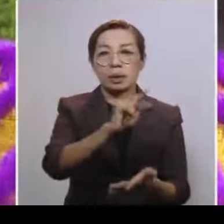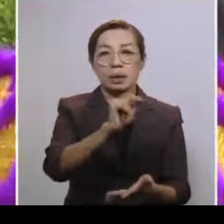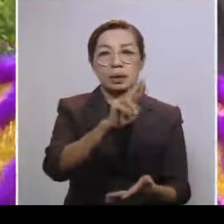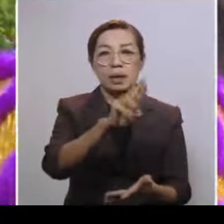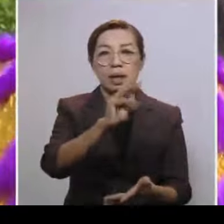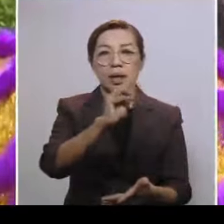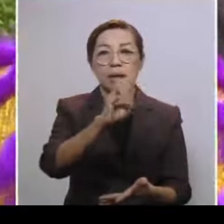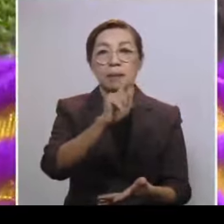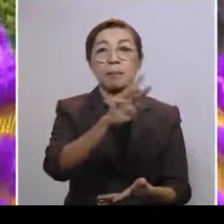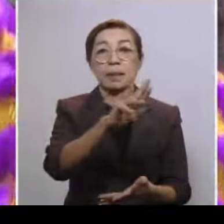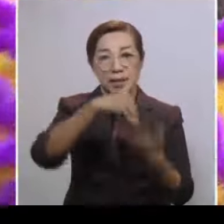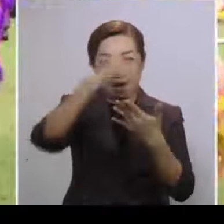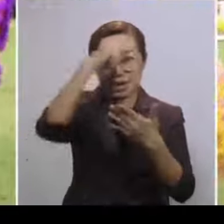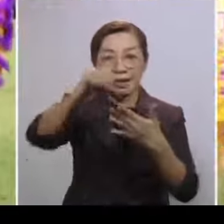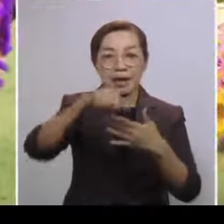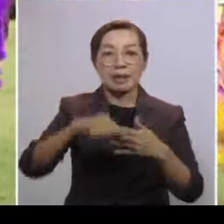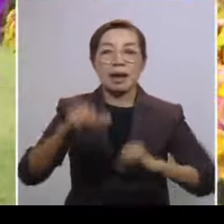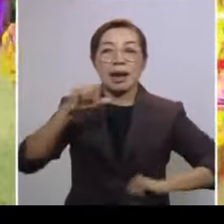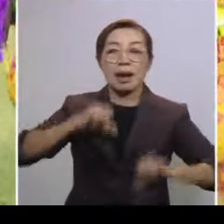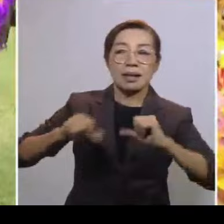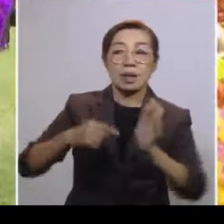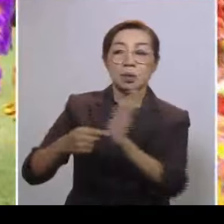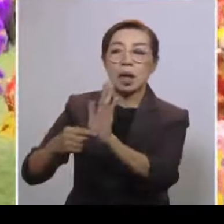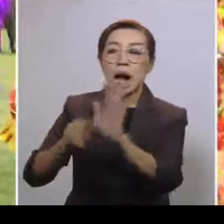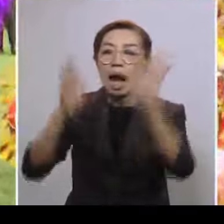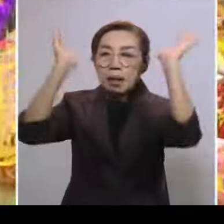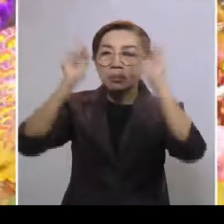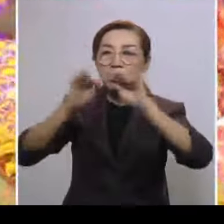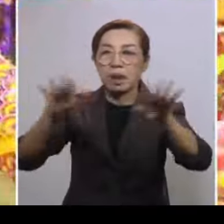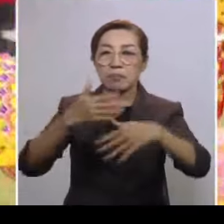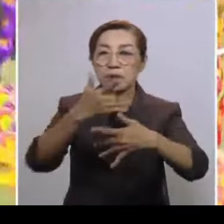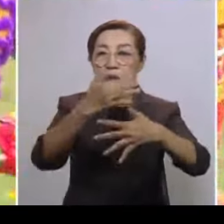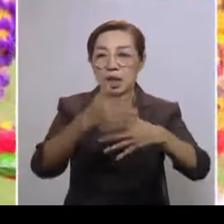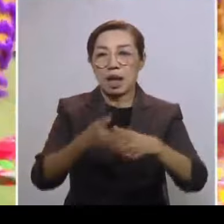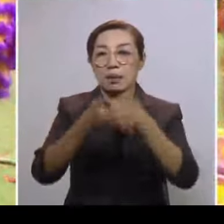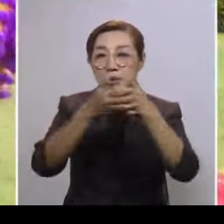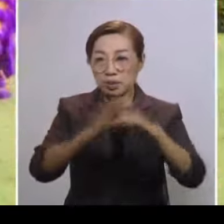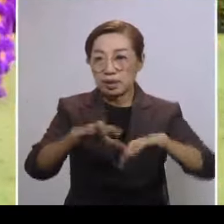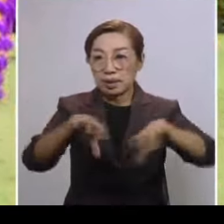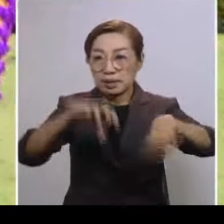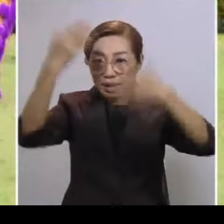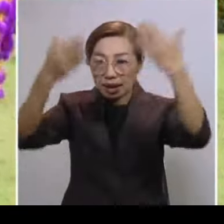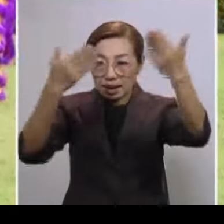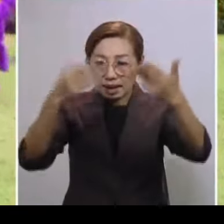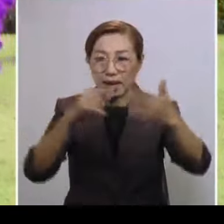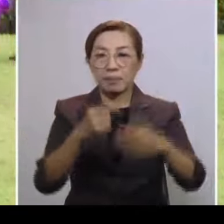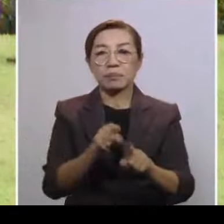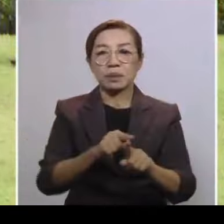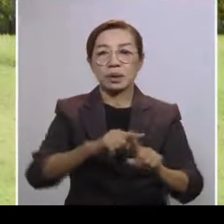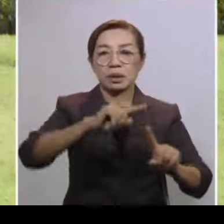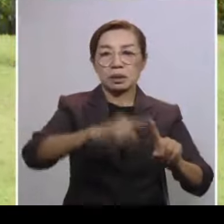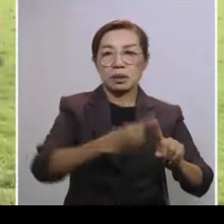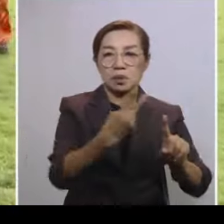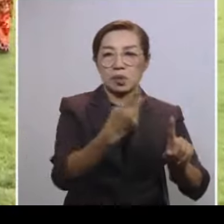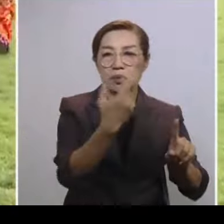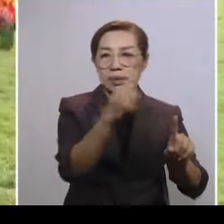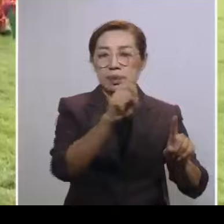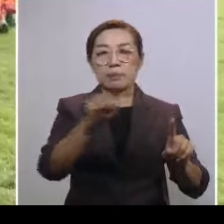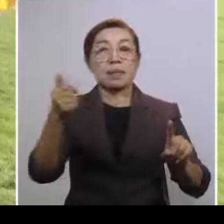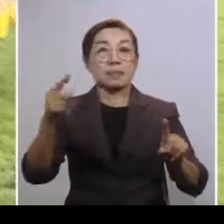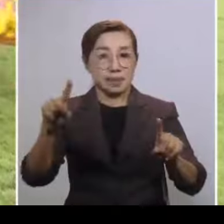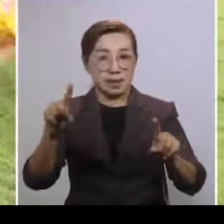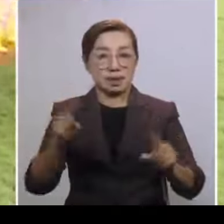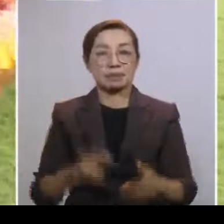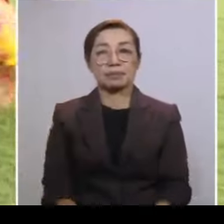เพื่อเป็นการประชาสัมพันธ์การจัดงานตรุษจีนเยาวราชประจำปี 67ที่จะมีการจัดงานระหว่างวันที่ 10ถึง 11กุมภาพันธ์